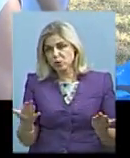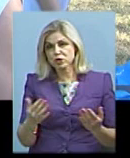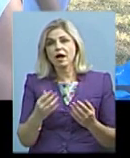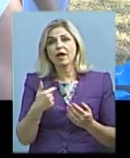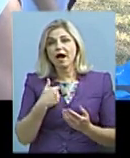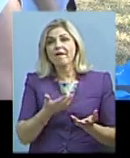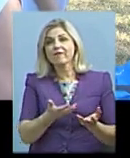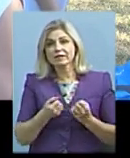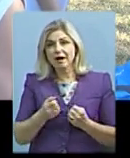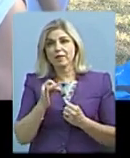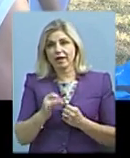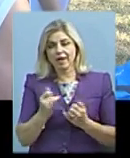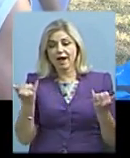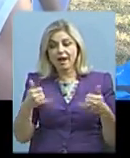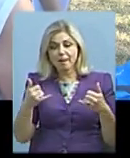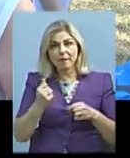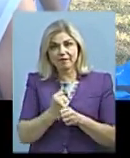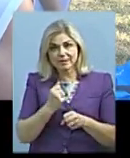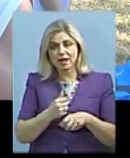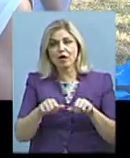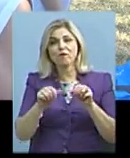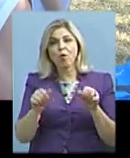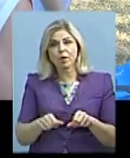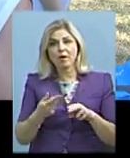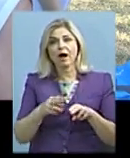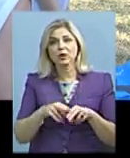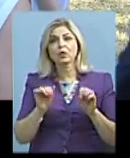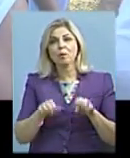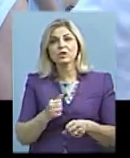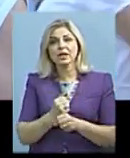просто взяв, вибачте, і виліпив. І зробив формочки, які можна тепер з глини